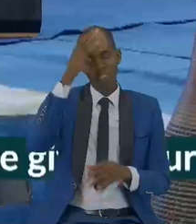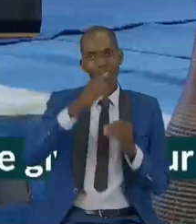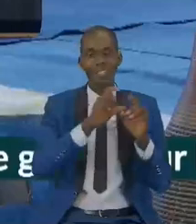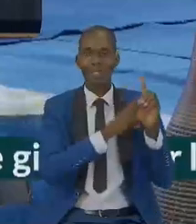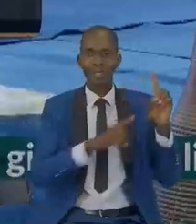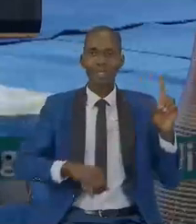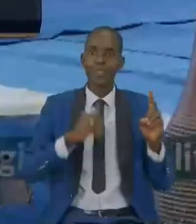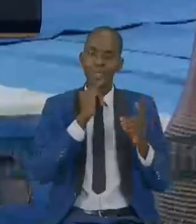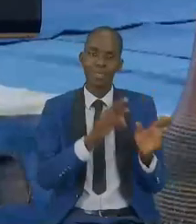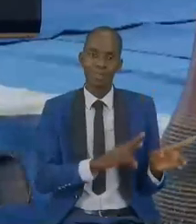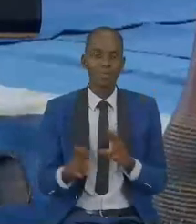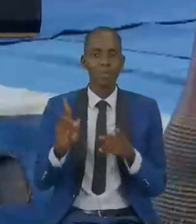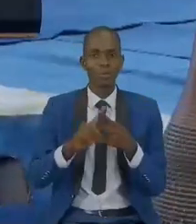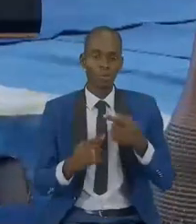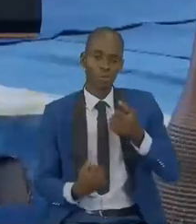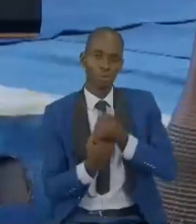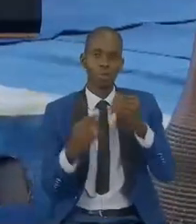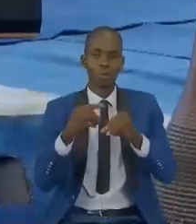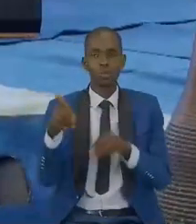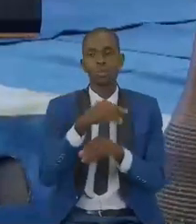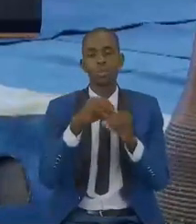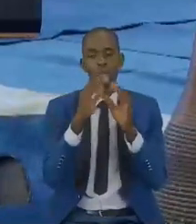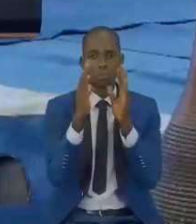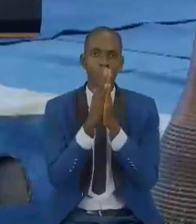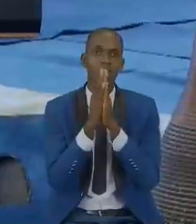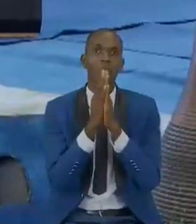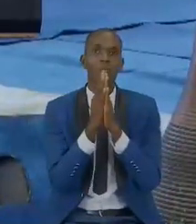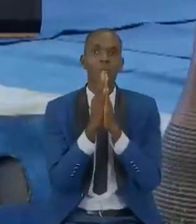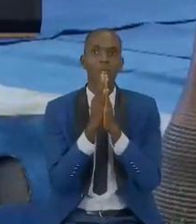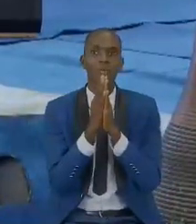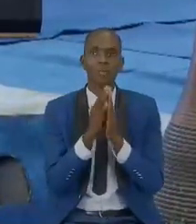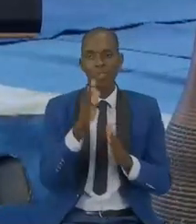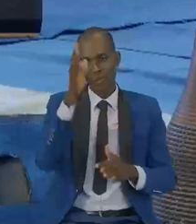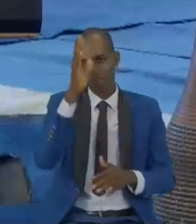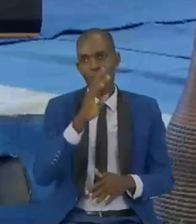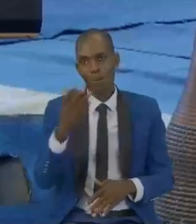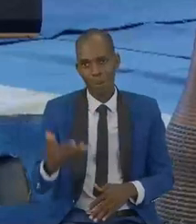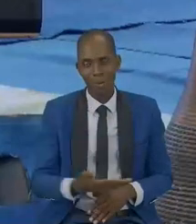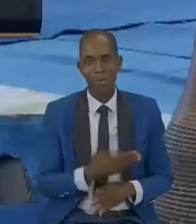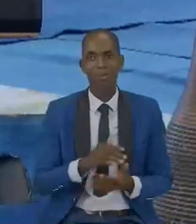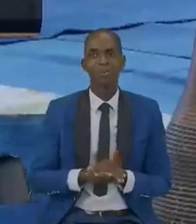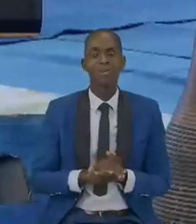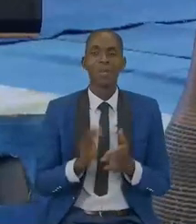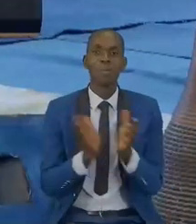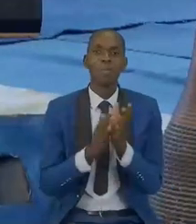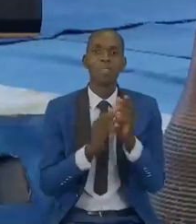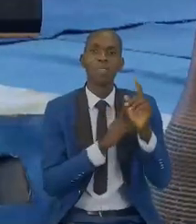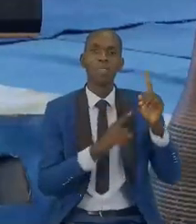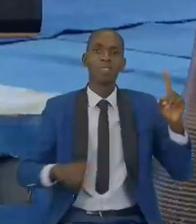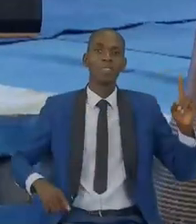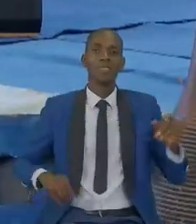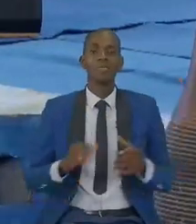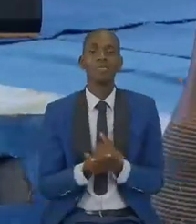L'heure sonne maintenant pour nous de nous lever. Levez-vous tous. Notre Père est là pour prier.